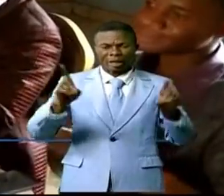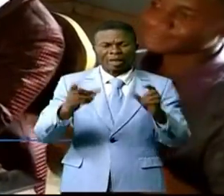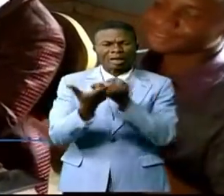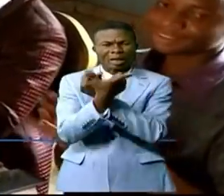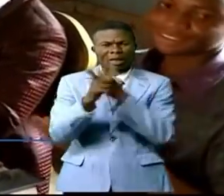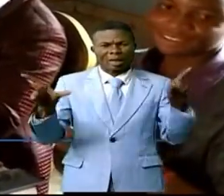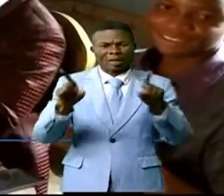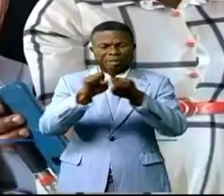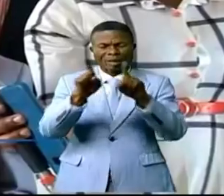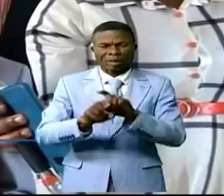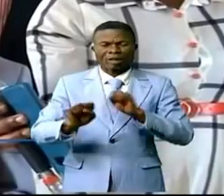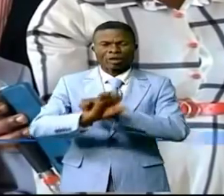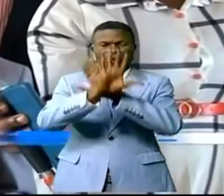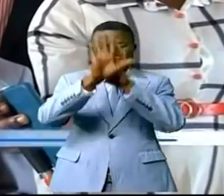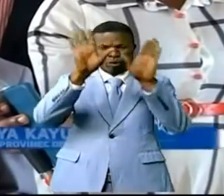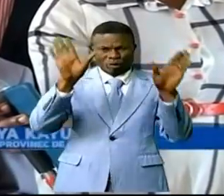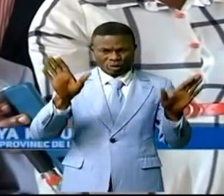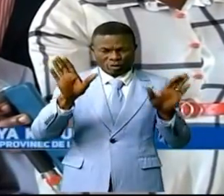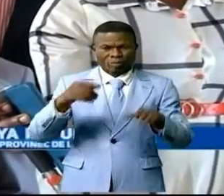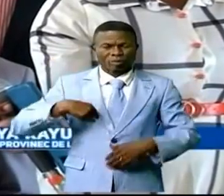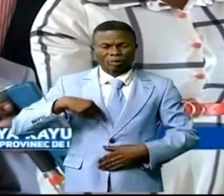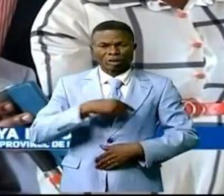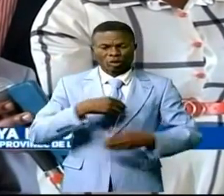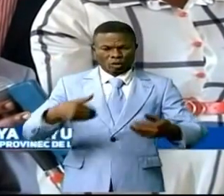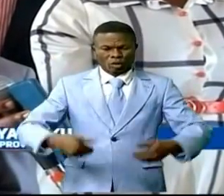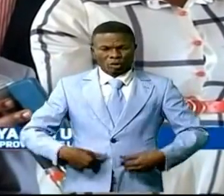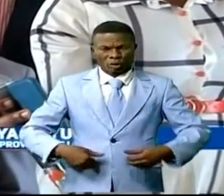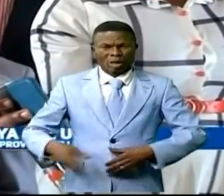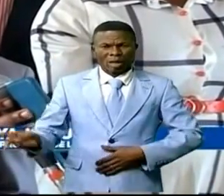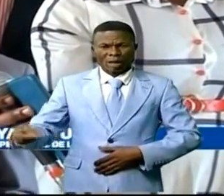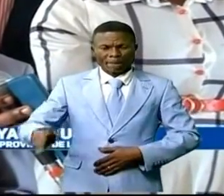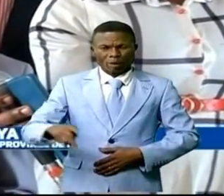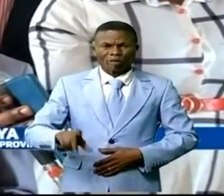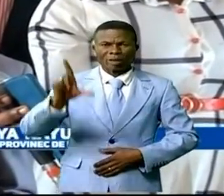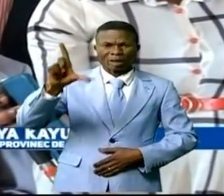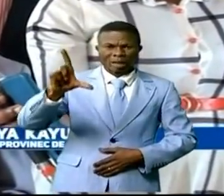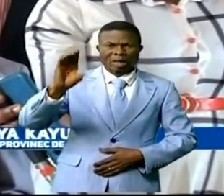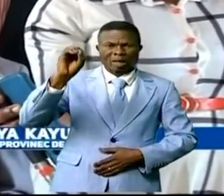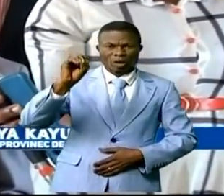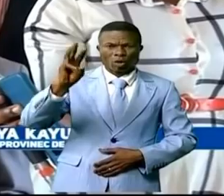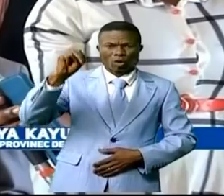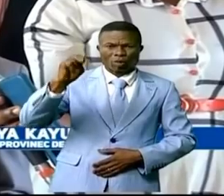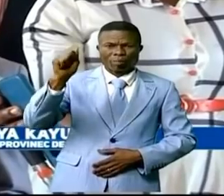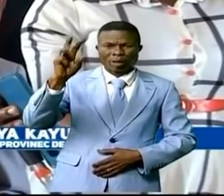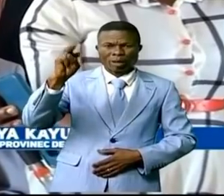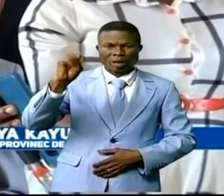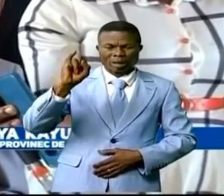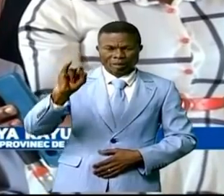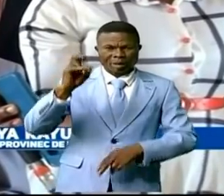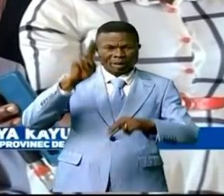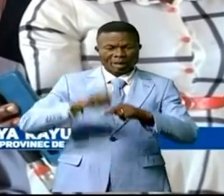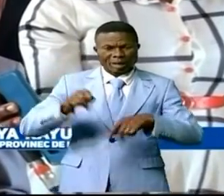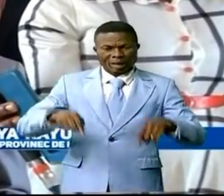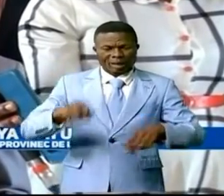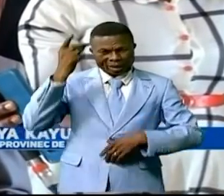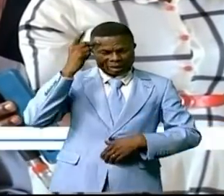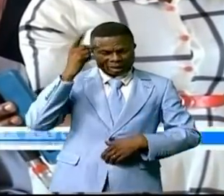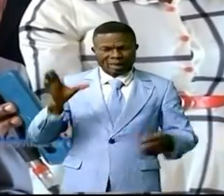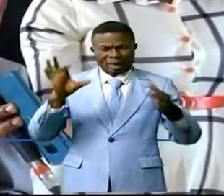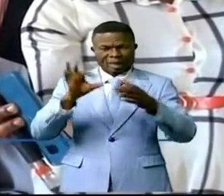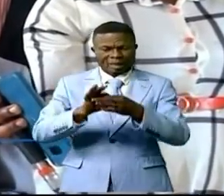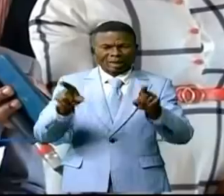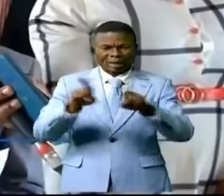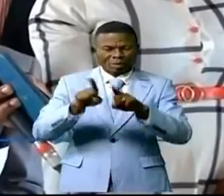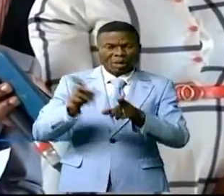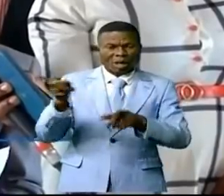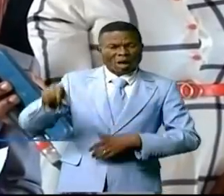et transparente. Nous, la jeunesse de la province de Lomami, vivant à Kinshasa en communion d'esprit avec ceux qui vivent à